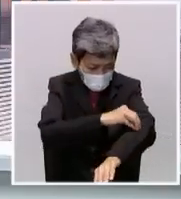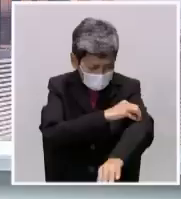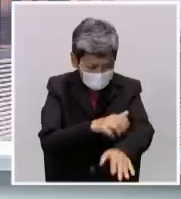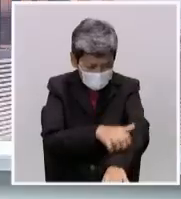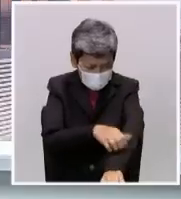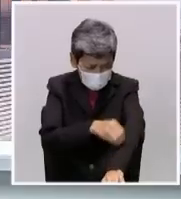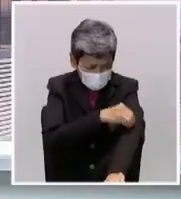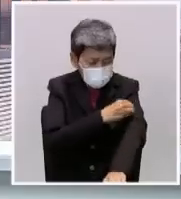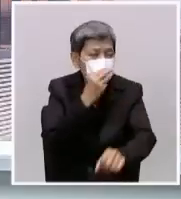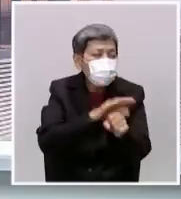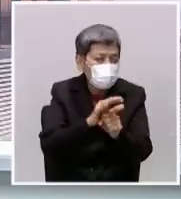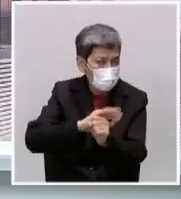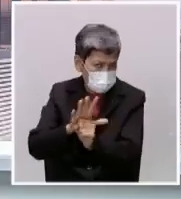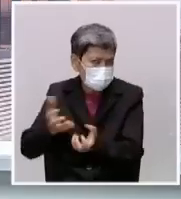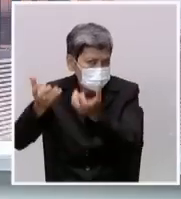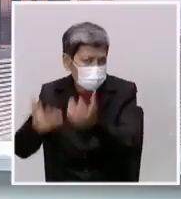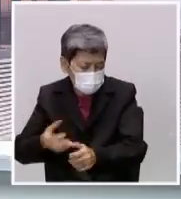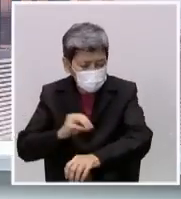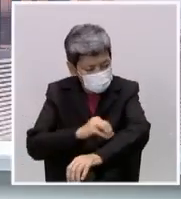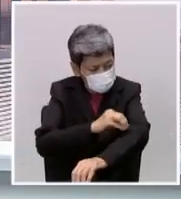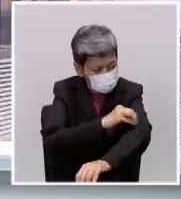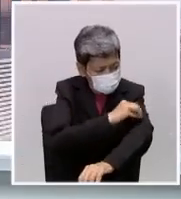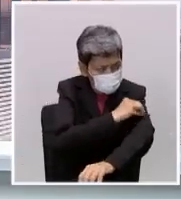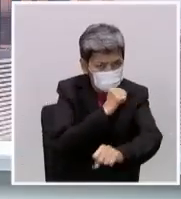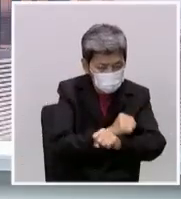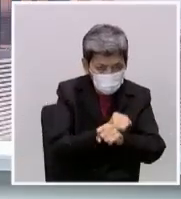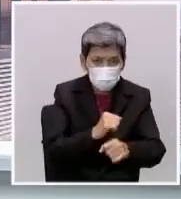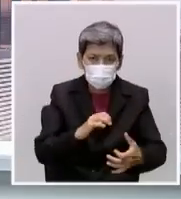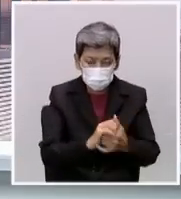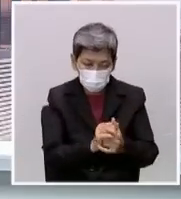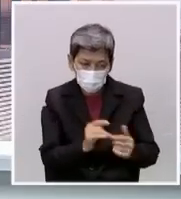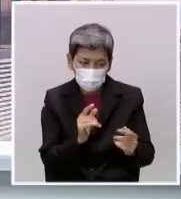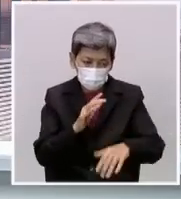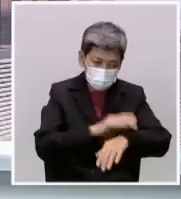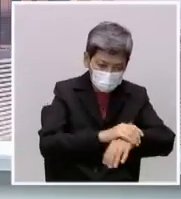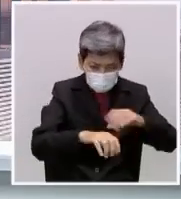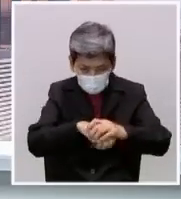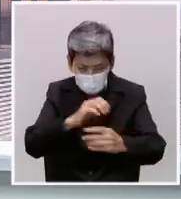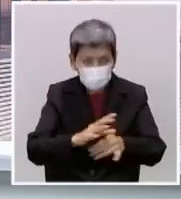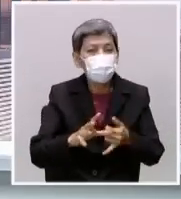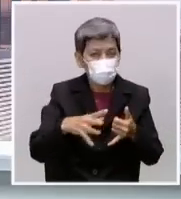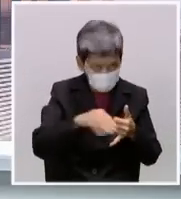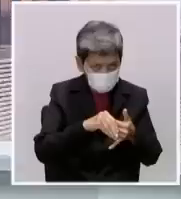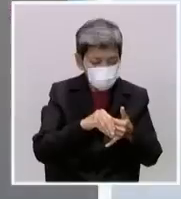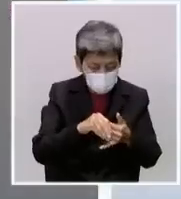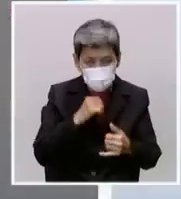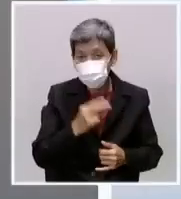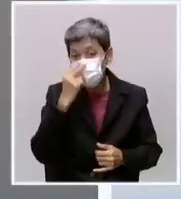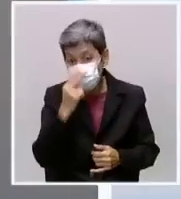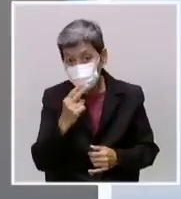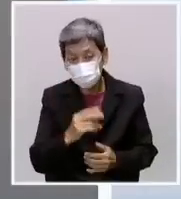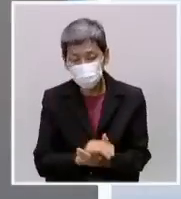งจะไม่ได้น่ากลัวเท่ากับโควิด-19 นะคะเพราะว่าจะต้องเป็นการสัมผัสร่างกายโดยตรงจึงจะติดเชื้อค่ะมาตรวจสอบ